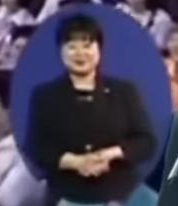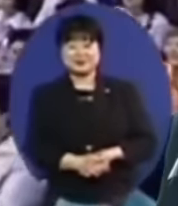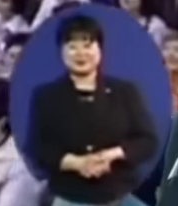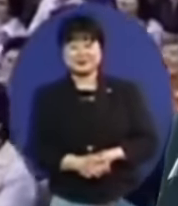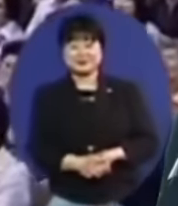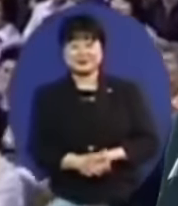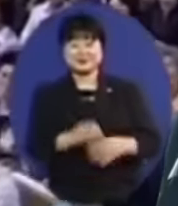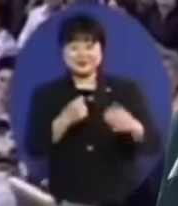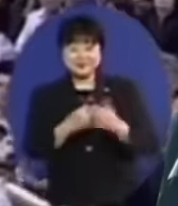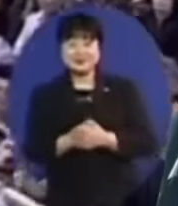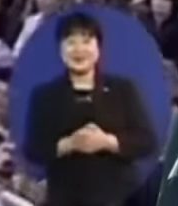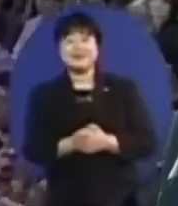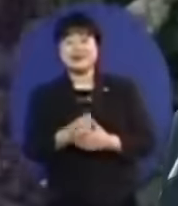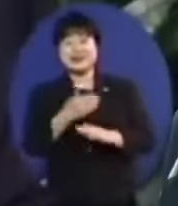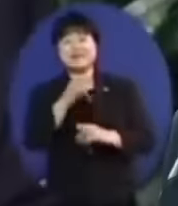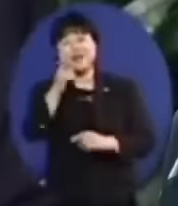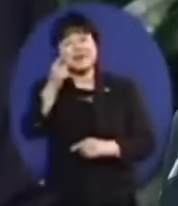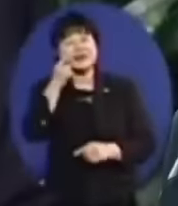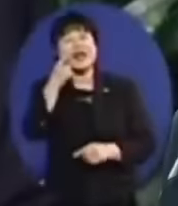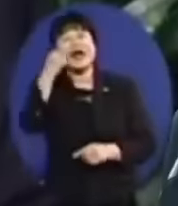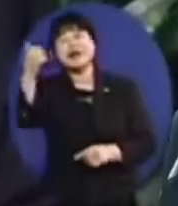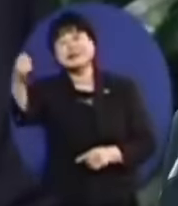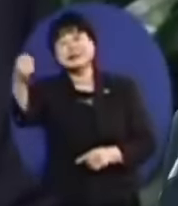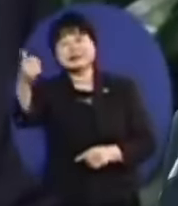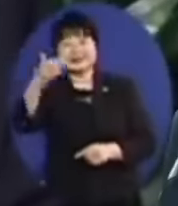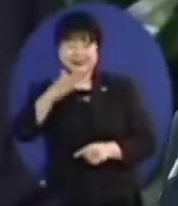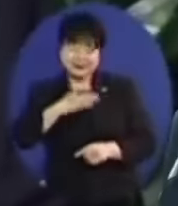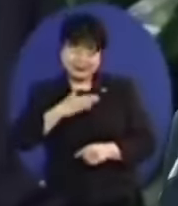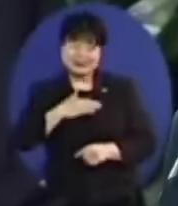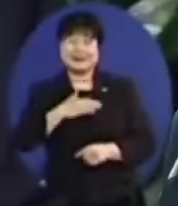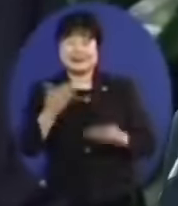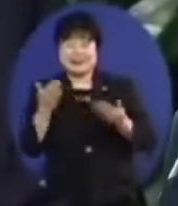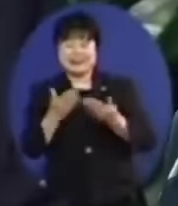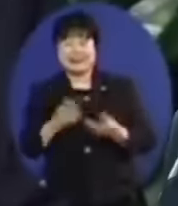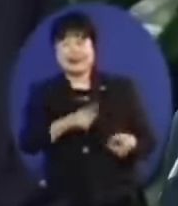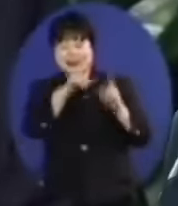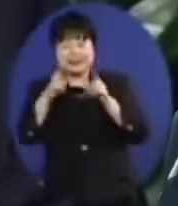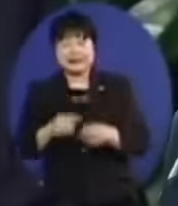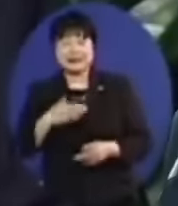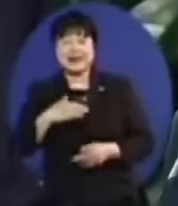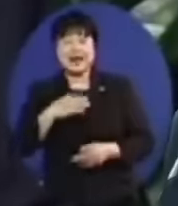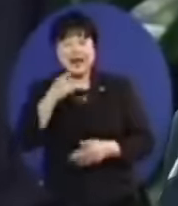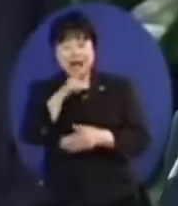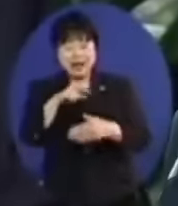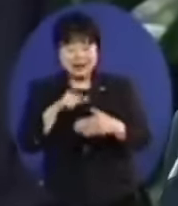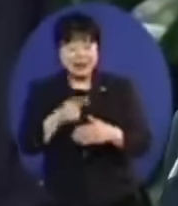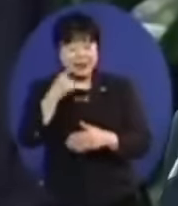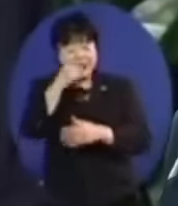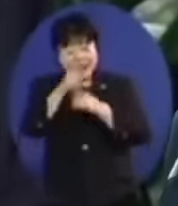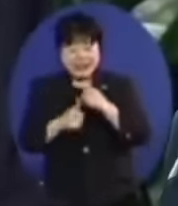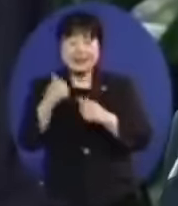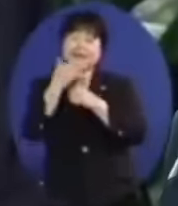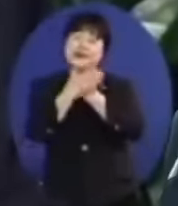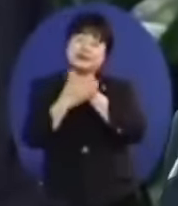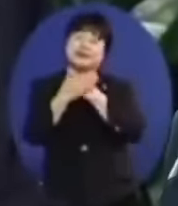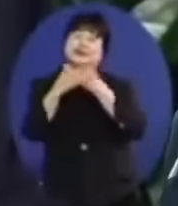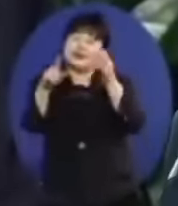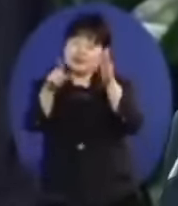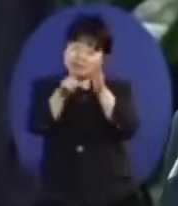그러니 제가 무슨 말 합니까? 아버지, 내가 일하고 사는 것은 내가 아니라 내 안에 있는 하나님의 은혜입니다.